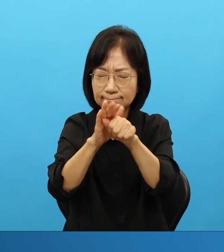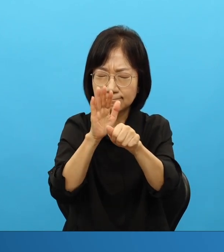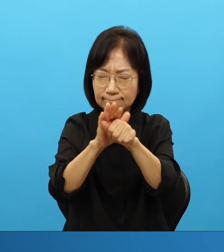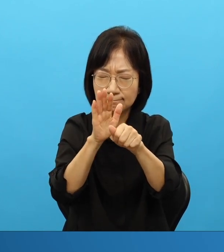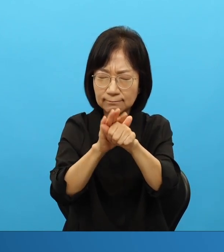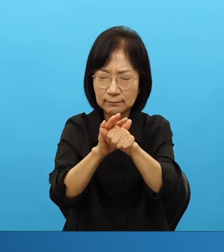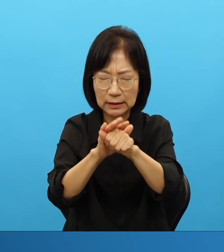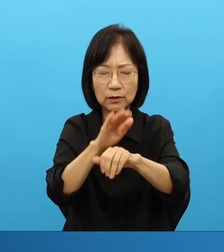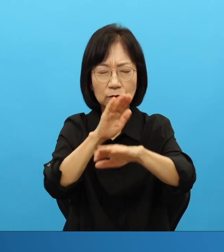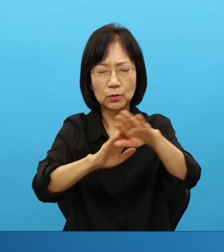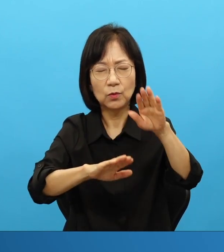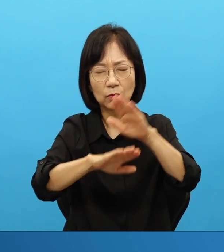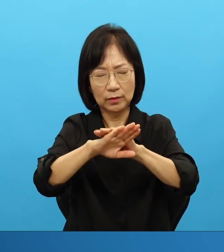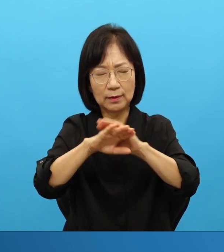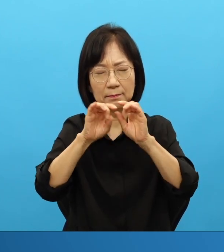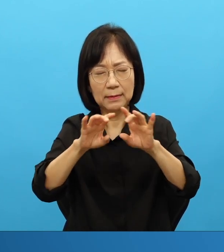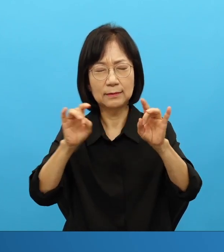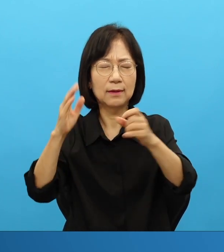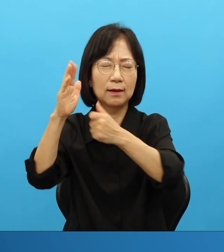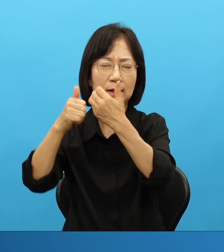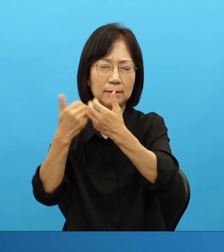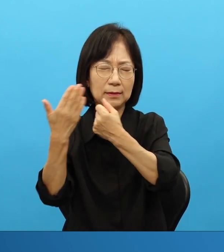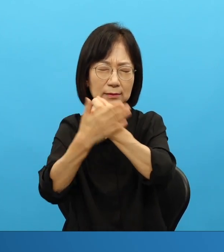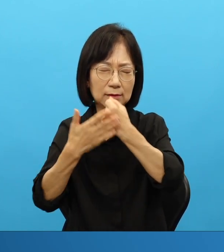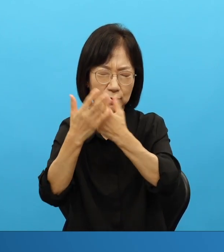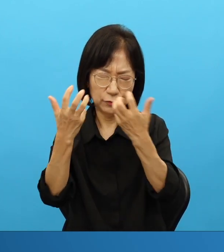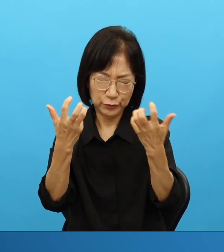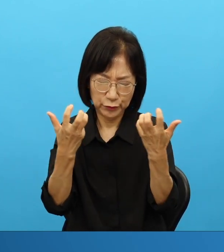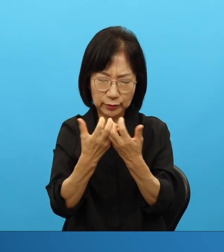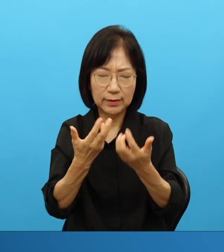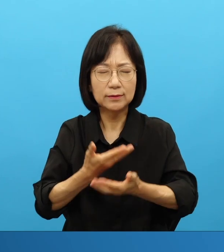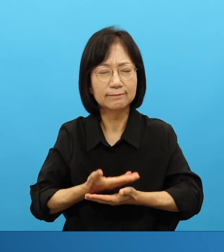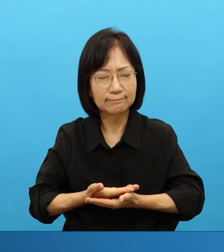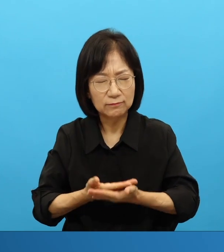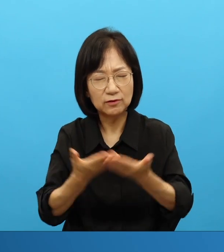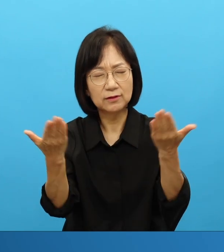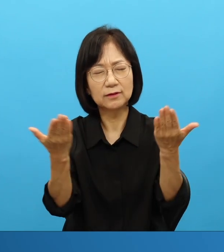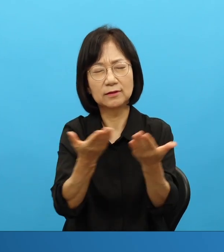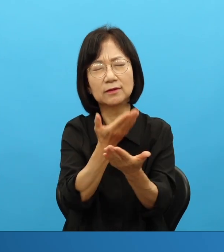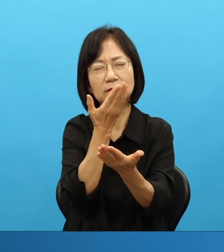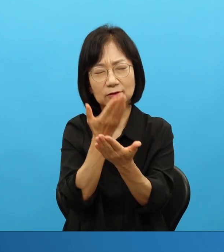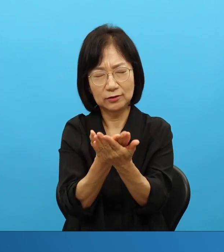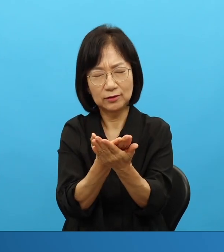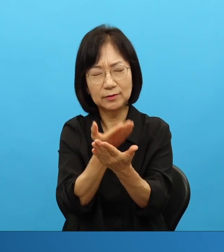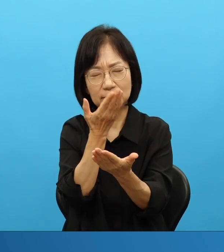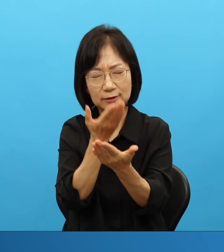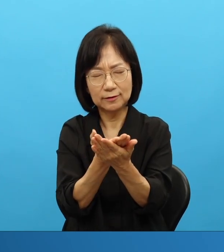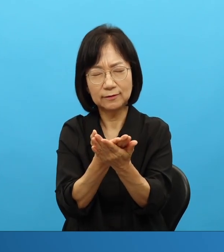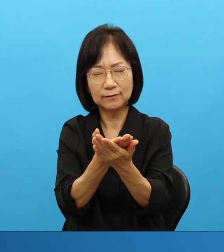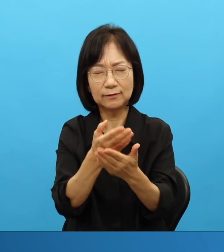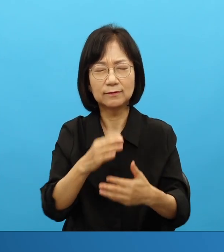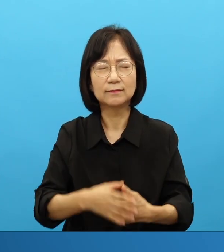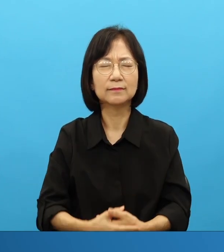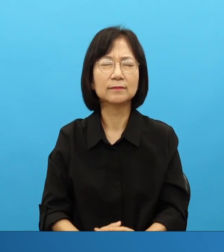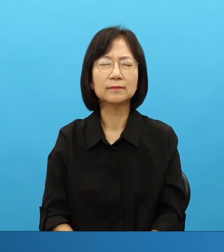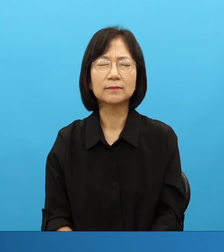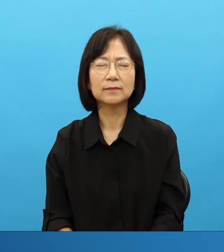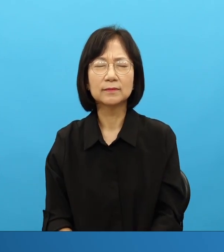충만케 하옵소서. Please fill the David choir giving their praise unto you with the Holy Spirit, and please fill the hands of devotion serving this worship with your